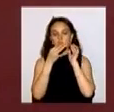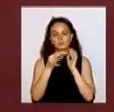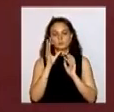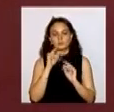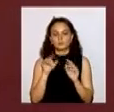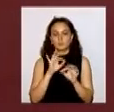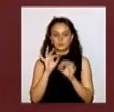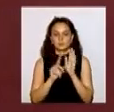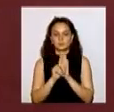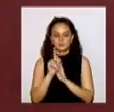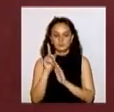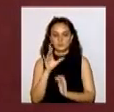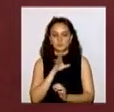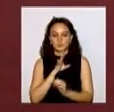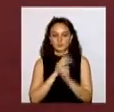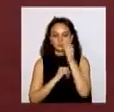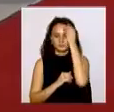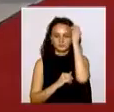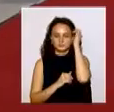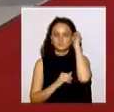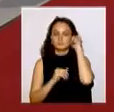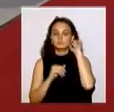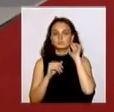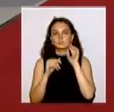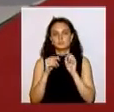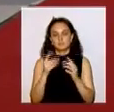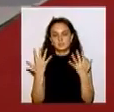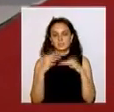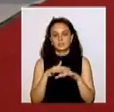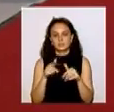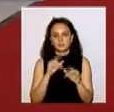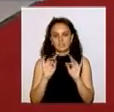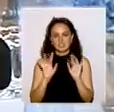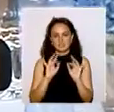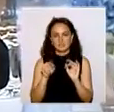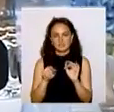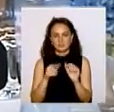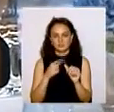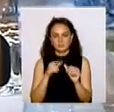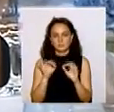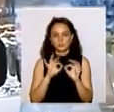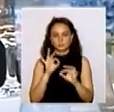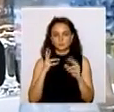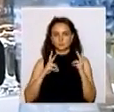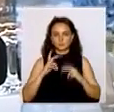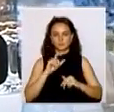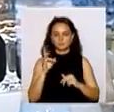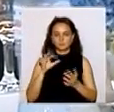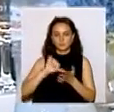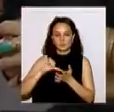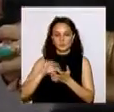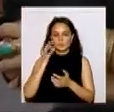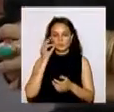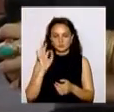ეს პროექტი დაიწყეთ, იყო წმინდა ინტეგრირებული რეკლამა, კომერციული პროექტი, სადაც სტუდენტებს უნდა მიეღოთ გამოცდილება,